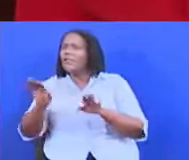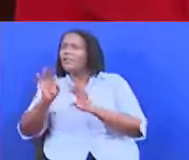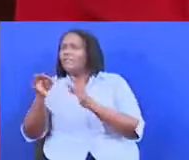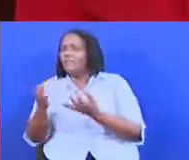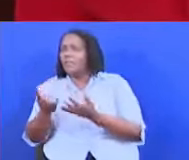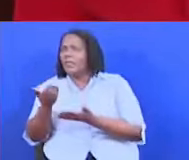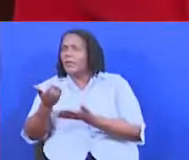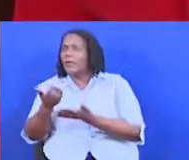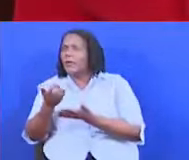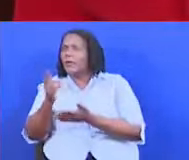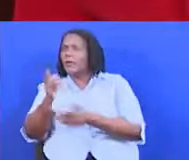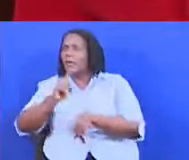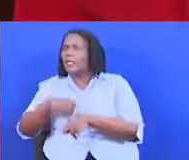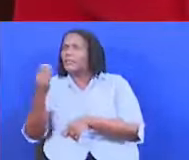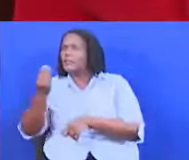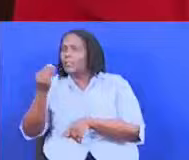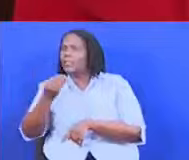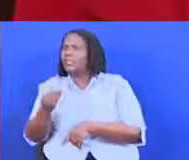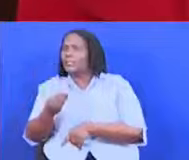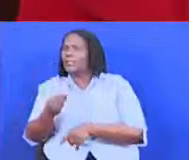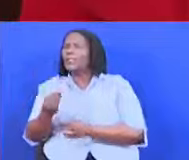kuna watu wanaweza katempa na